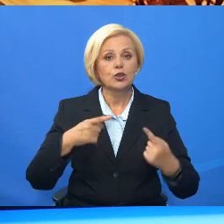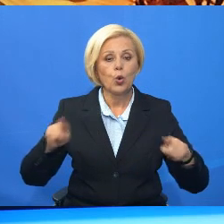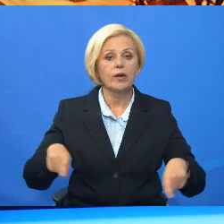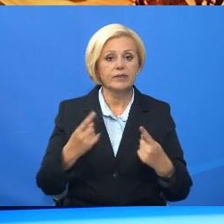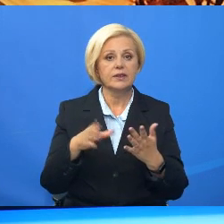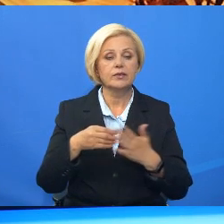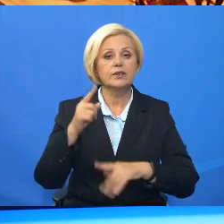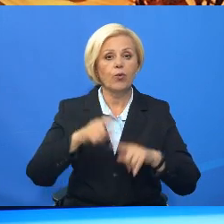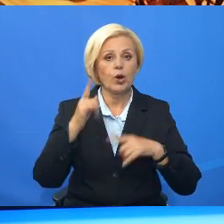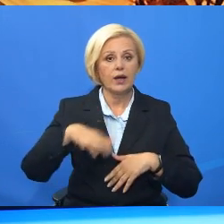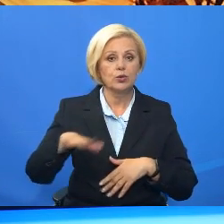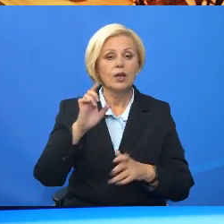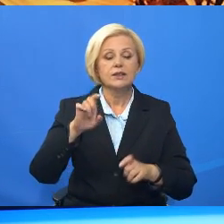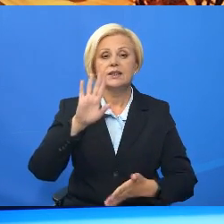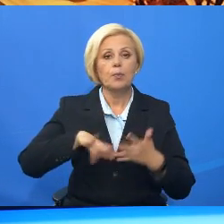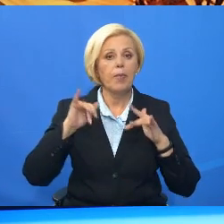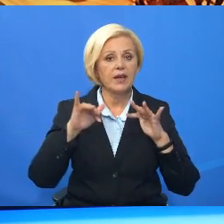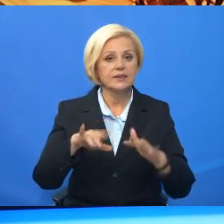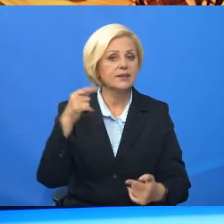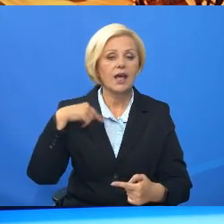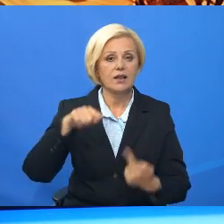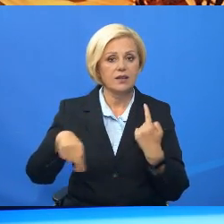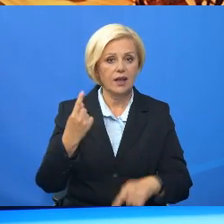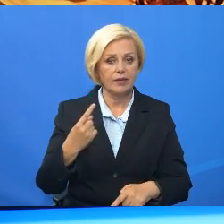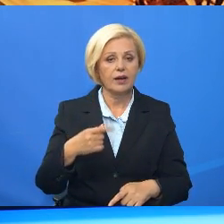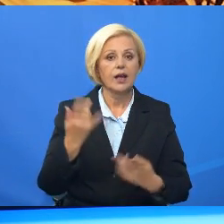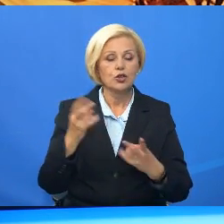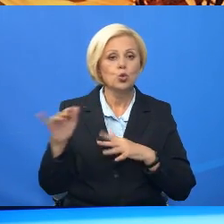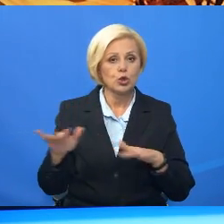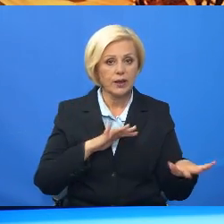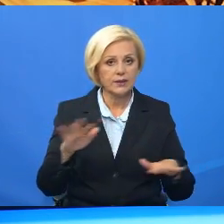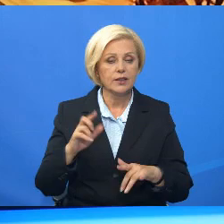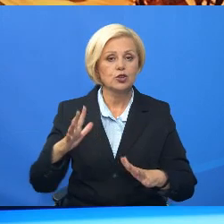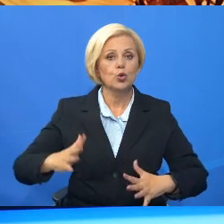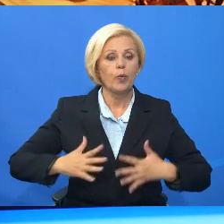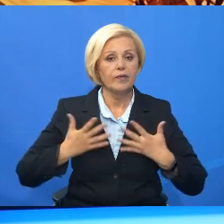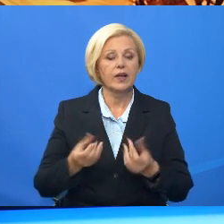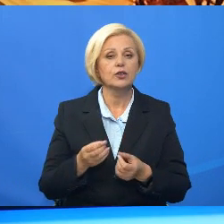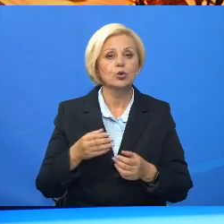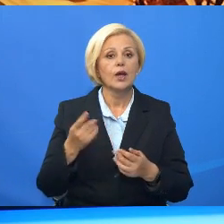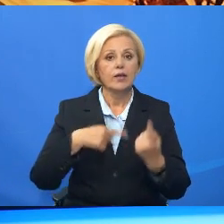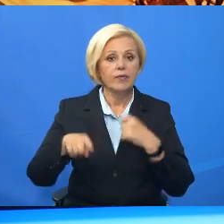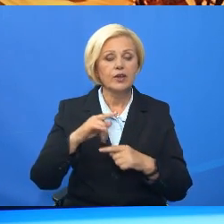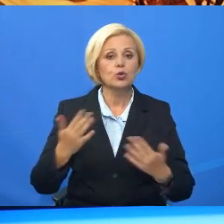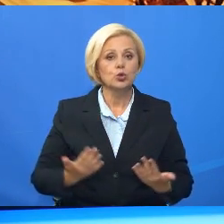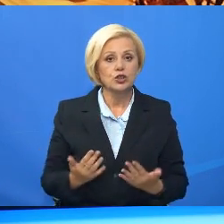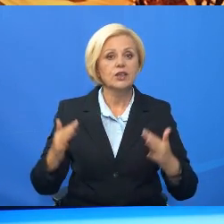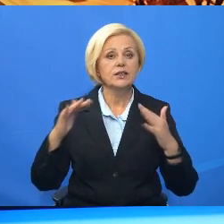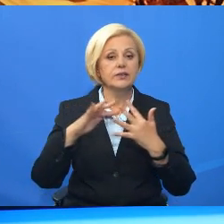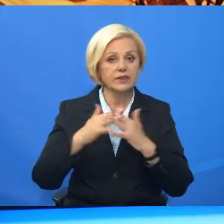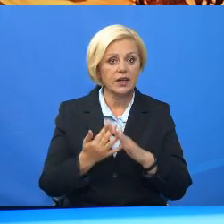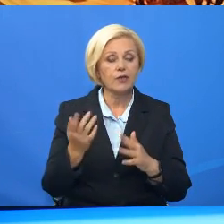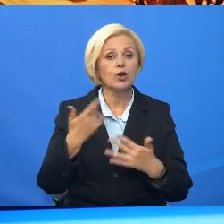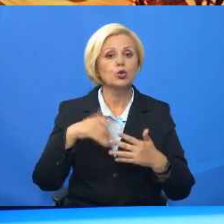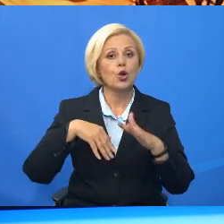родны край. Сядзець без справы не ў іх характары. Трэба дзейнічаць, каб удыхнуць жыццё ў вёску, якую пакідаюць маладыя,